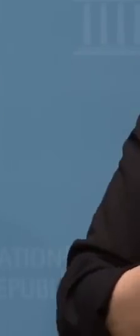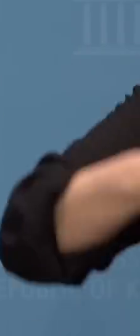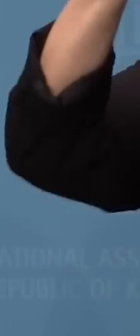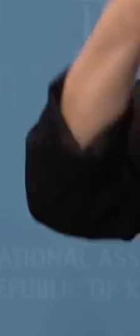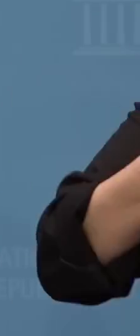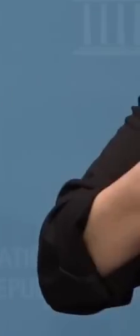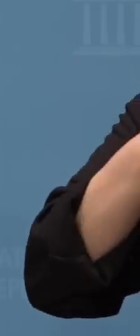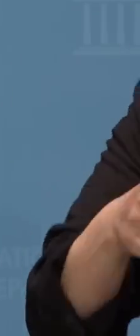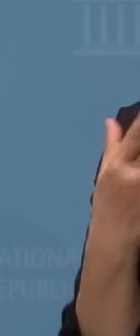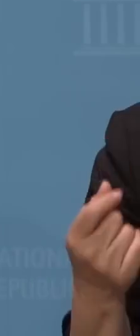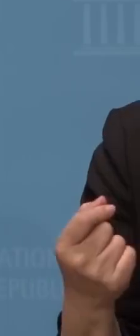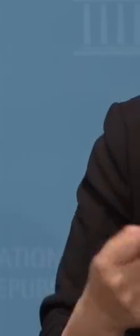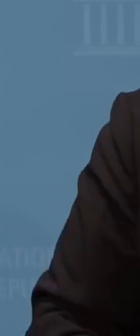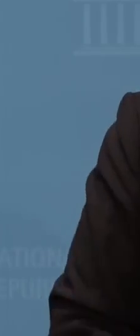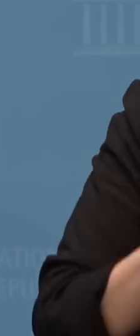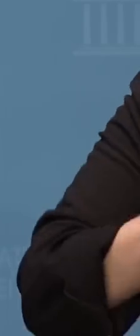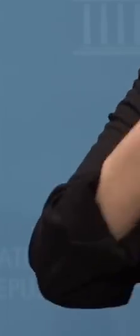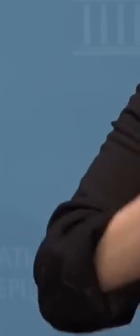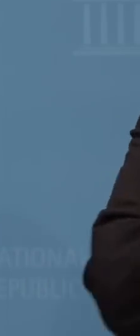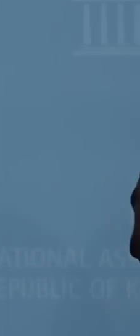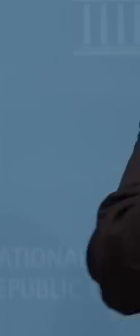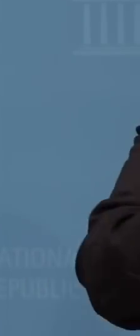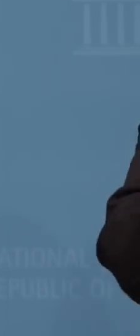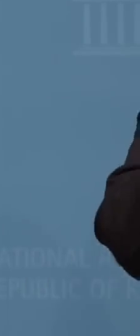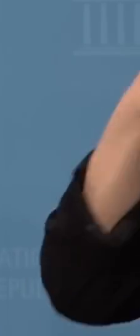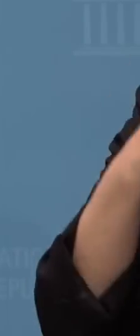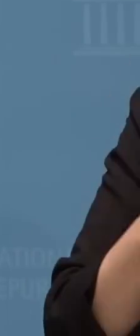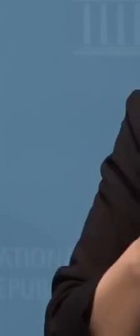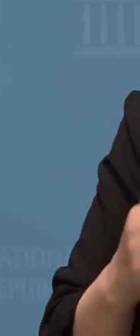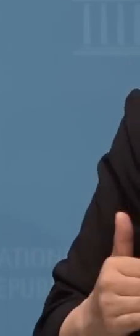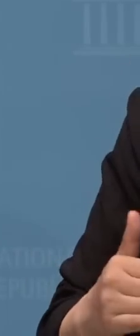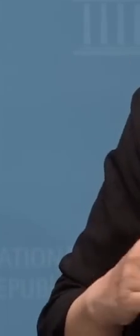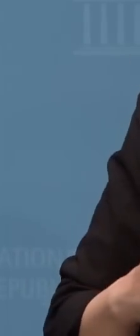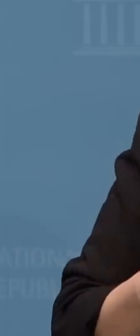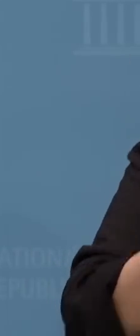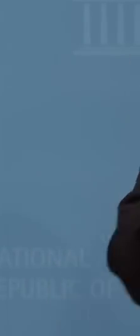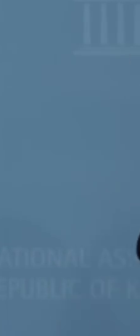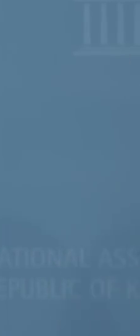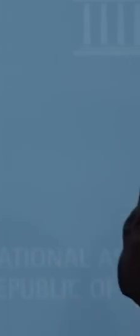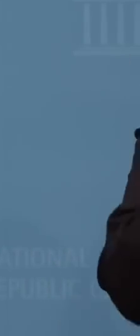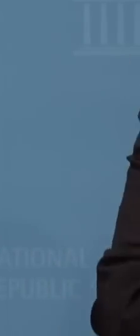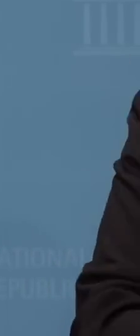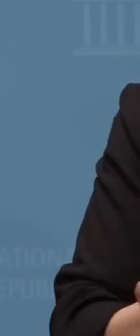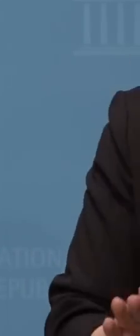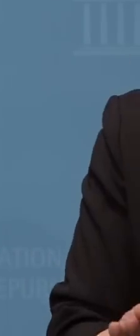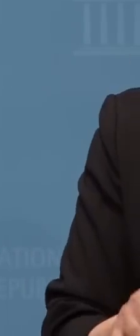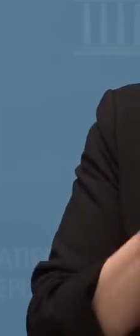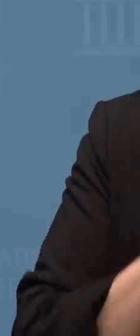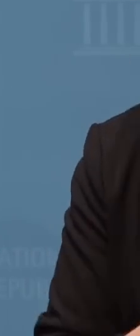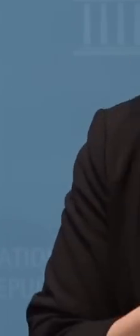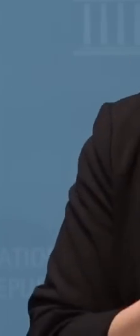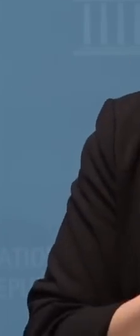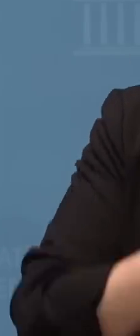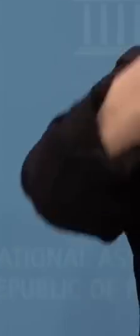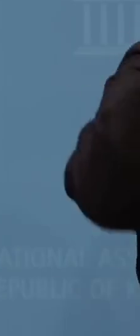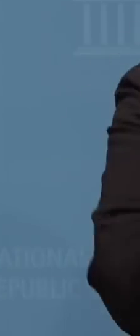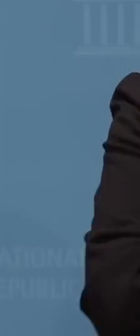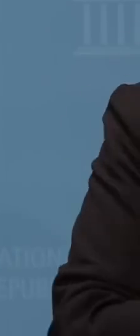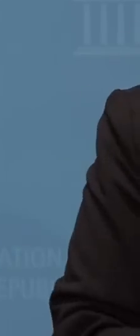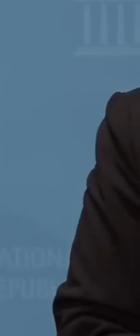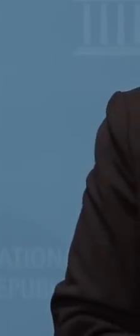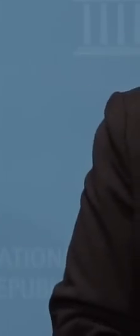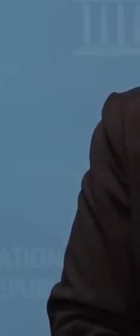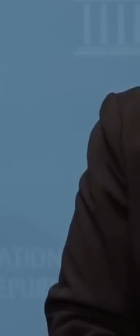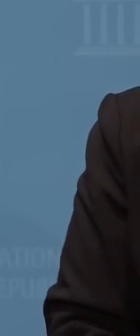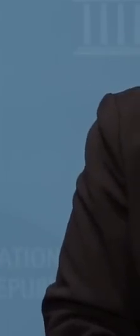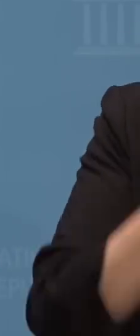세계 경제질서로서 영향력을 상실해가는 신자유주의 세계화에 완고하게 집착하면서